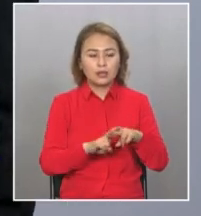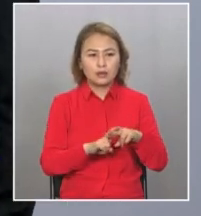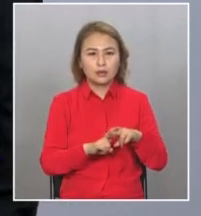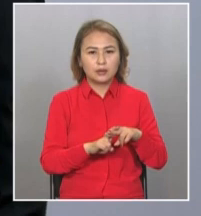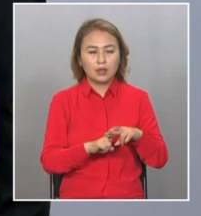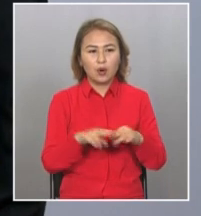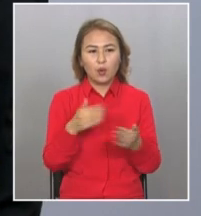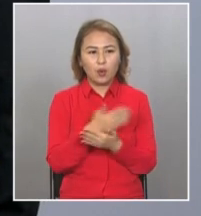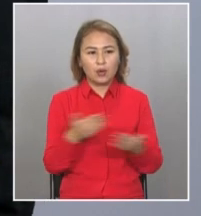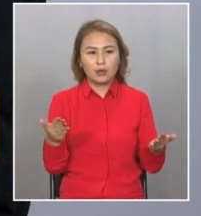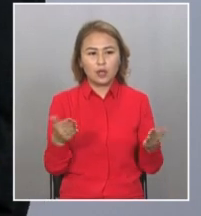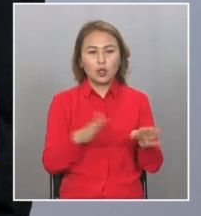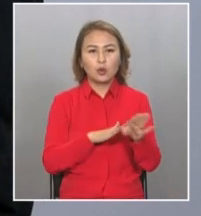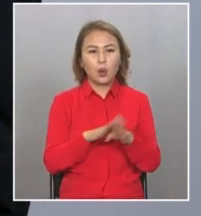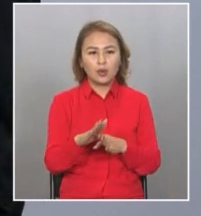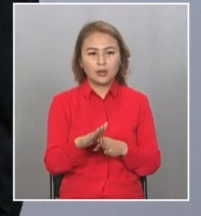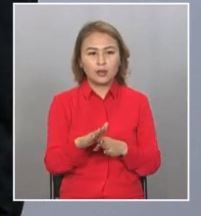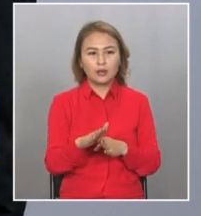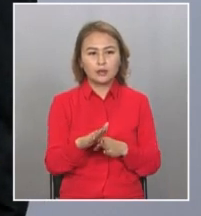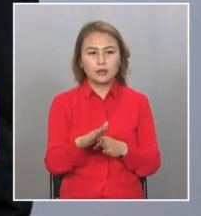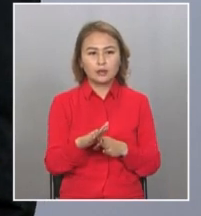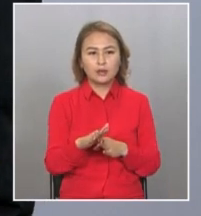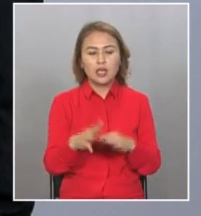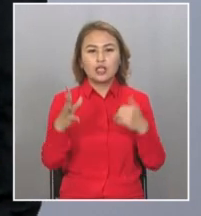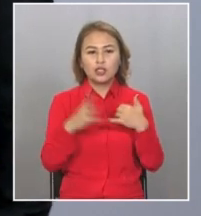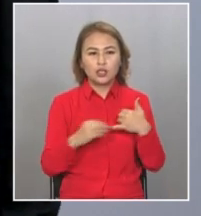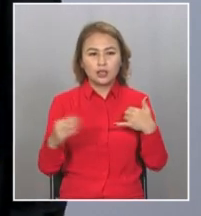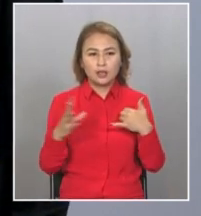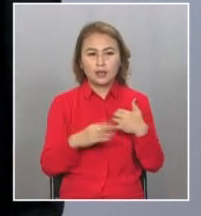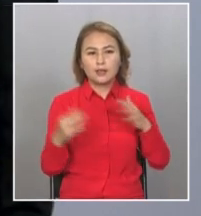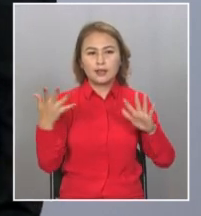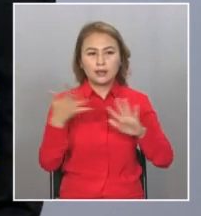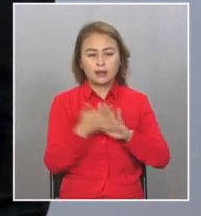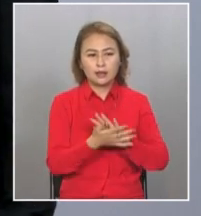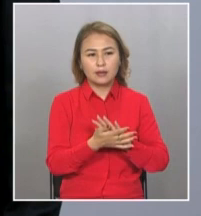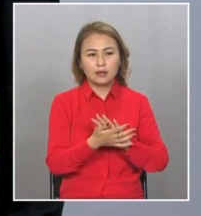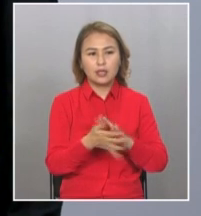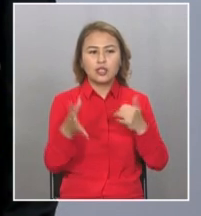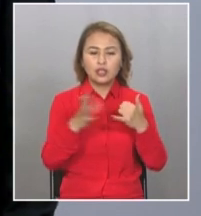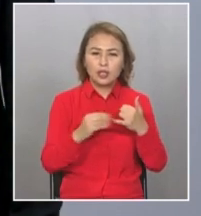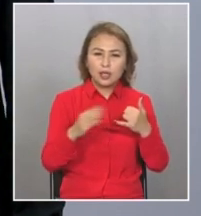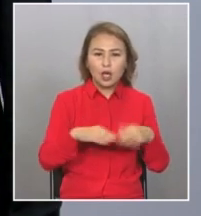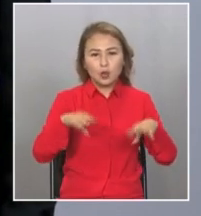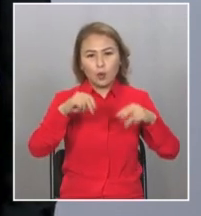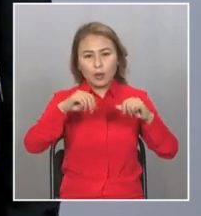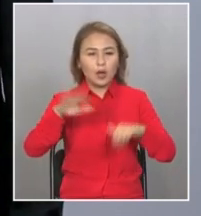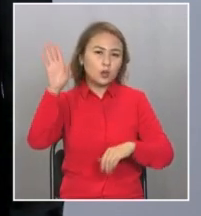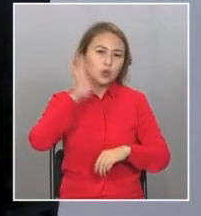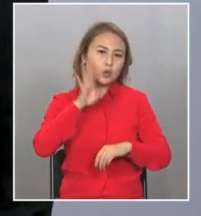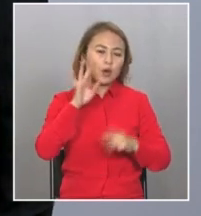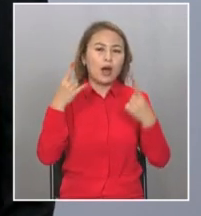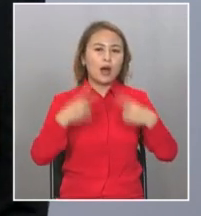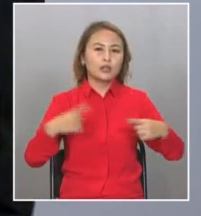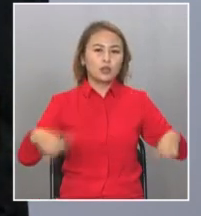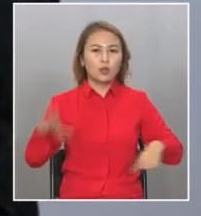дегеніміз ол толықтай жерге сіңіріледі. Немесе жерге, топыраққа, суға ол әртүрлі